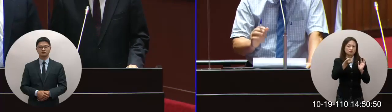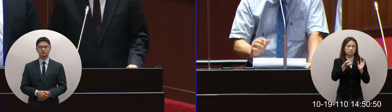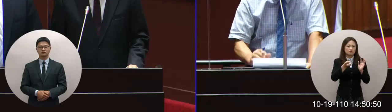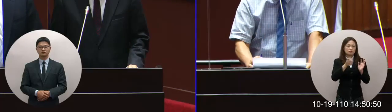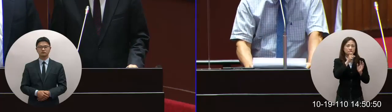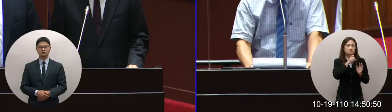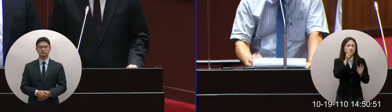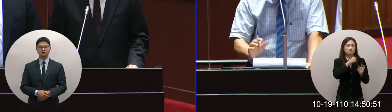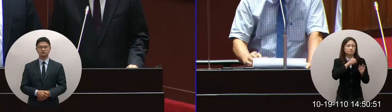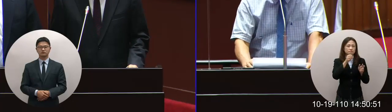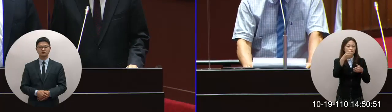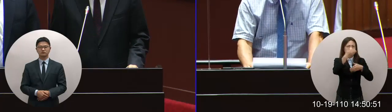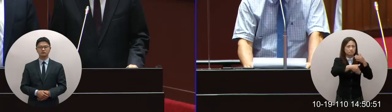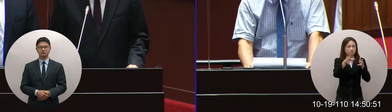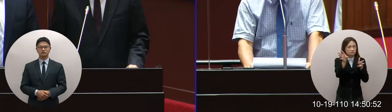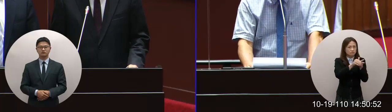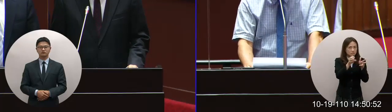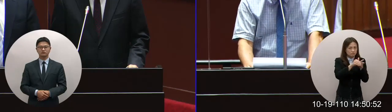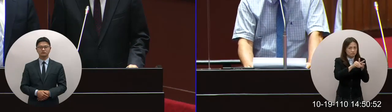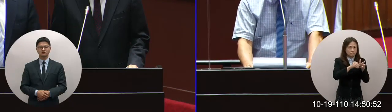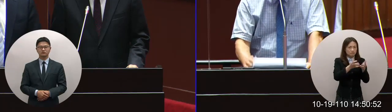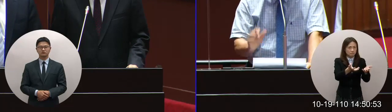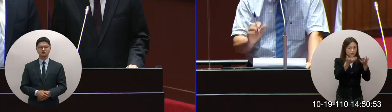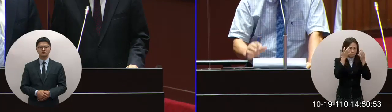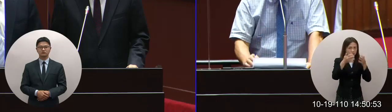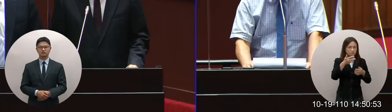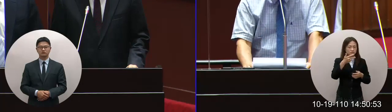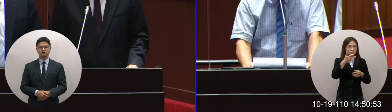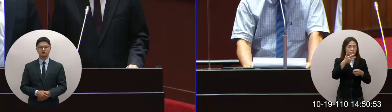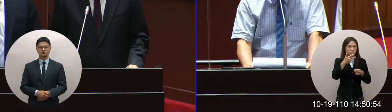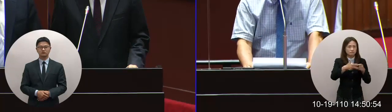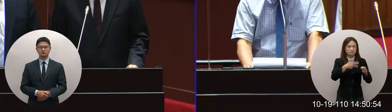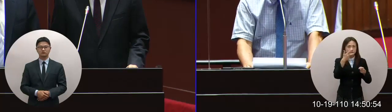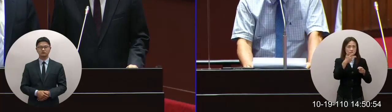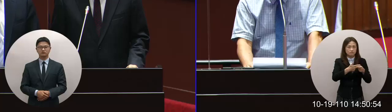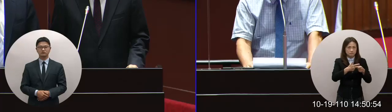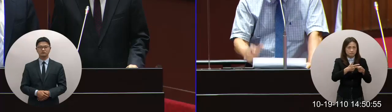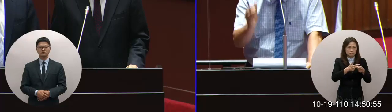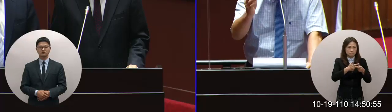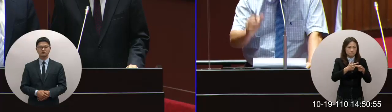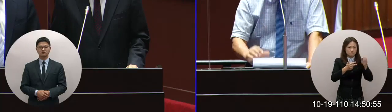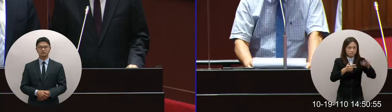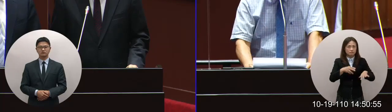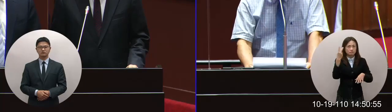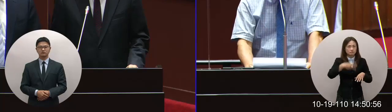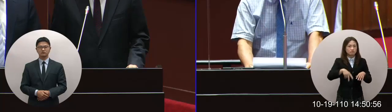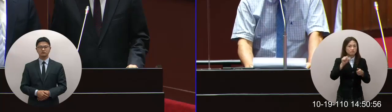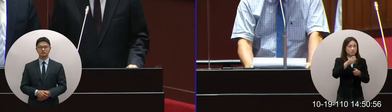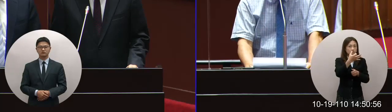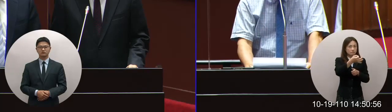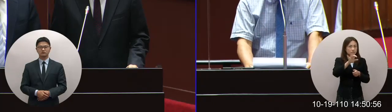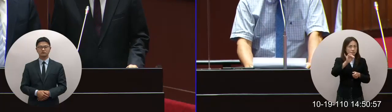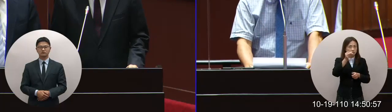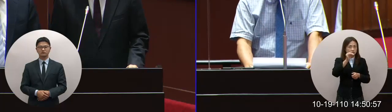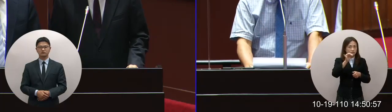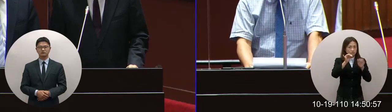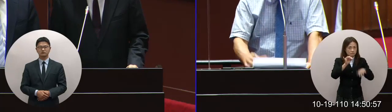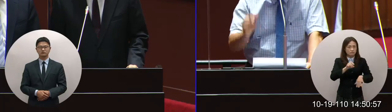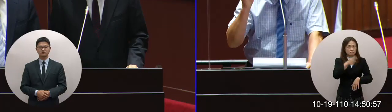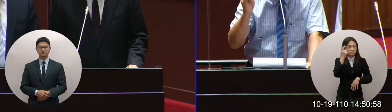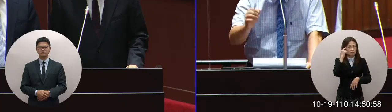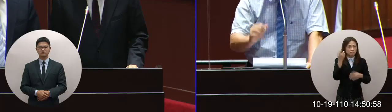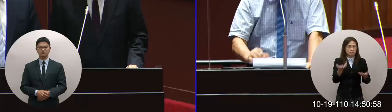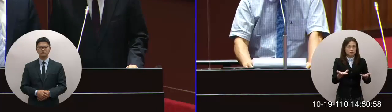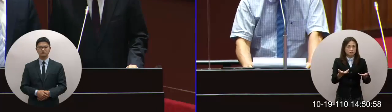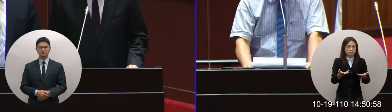也是1年以上7年以下有期徒刑，并科罚金呐，100万以下。你的看法呢？ 这